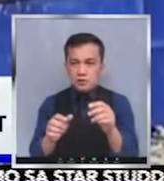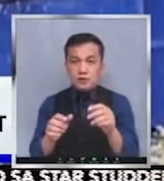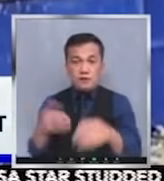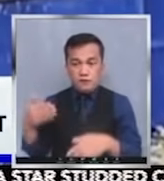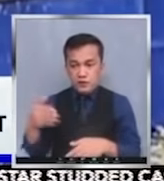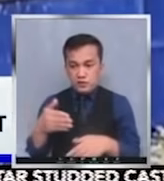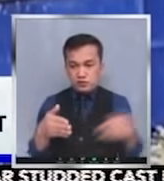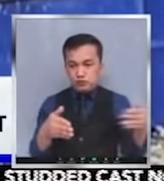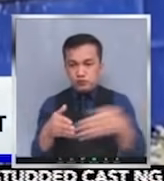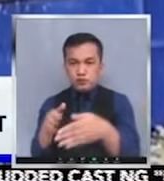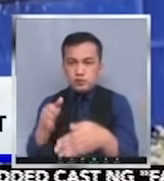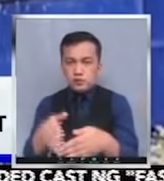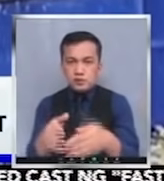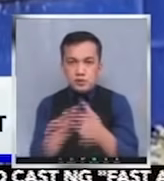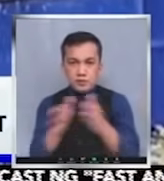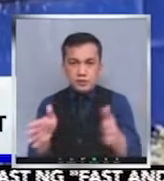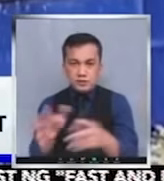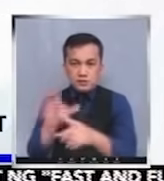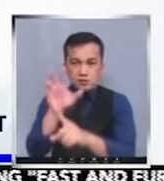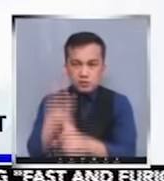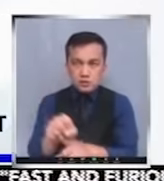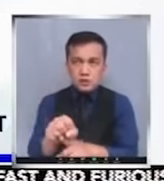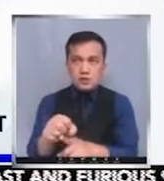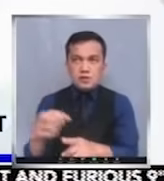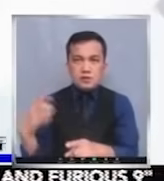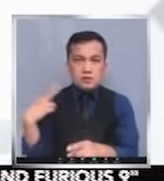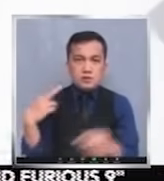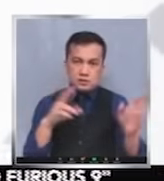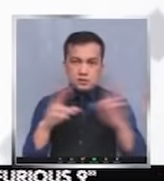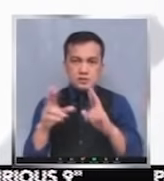huli, asahan na rin daw ang nakaabang na pating.